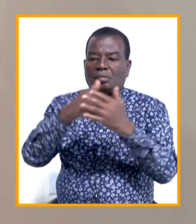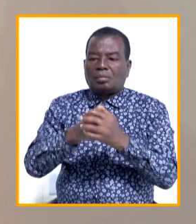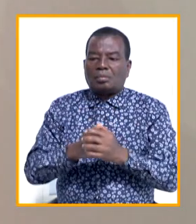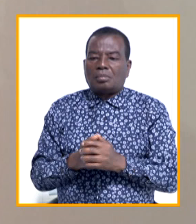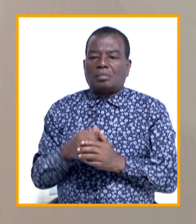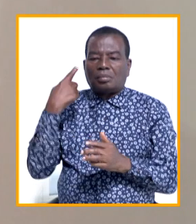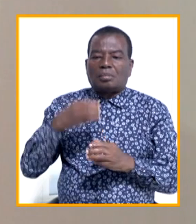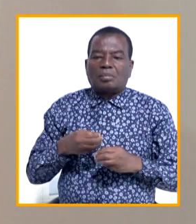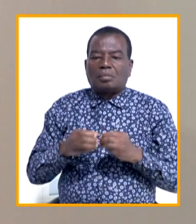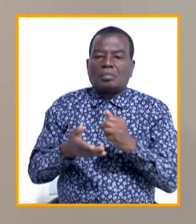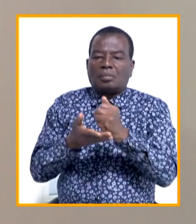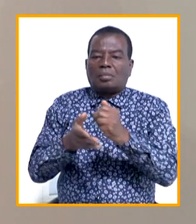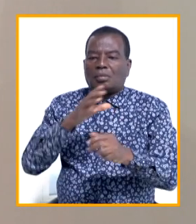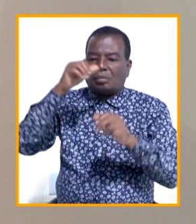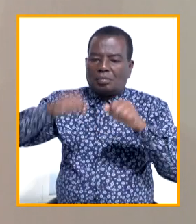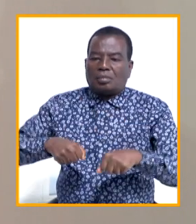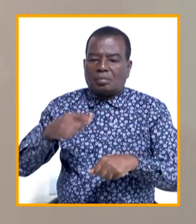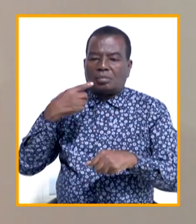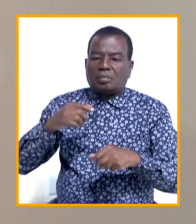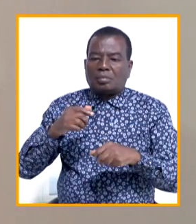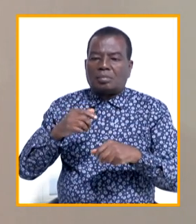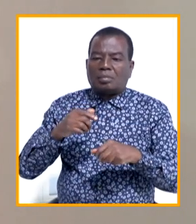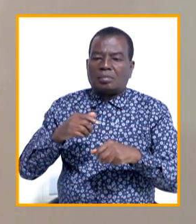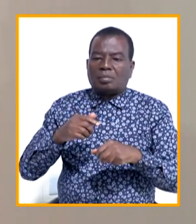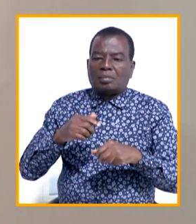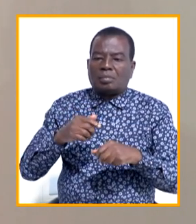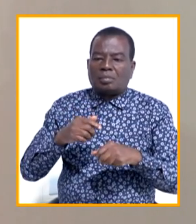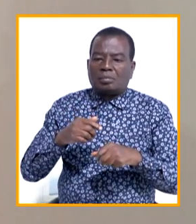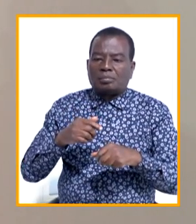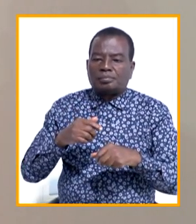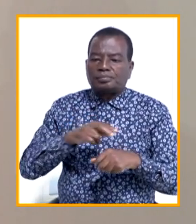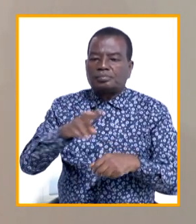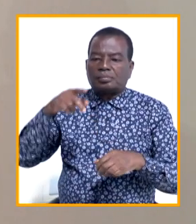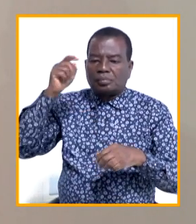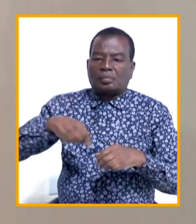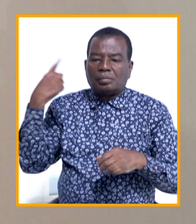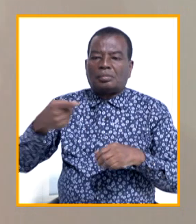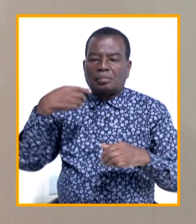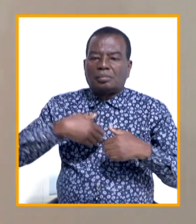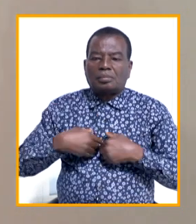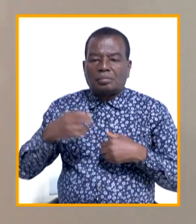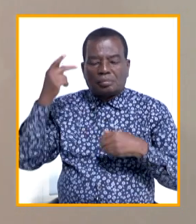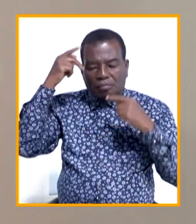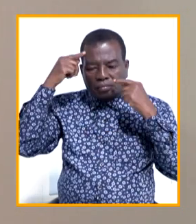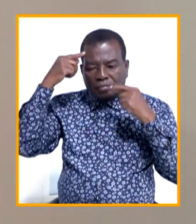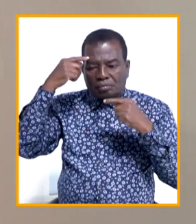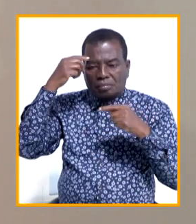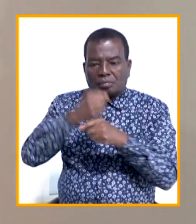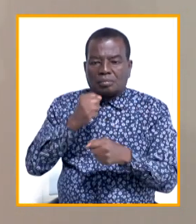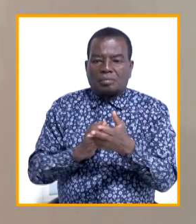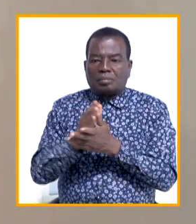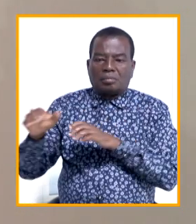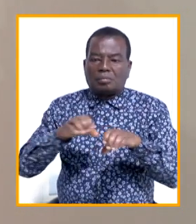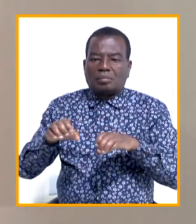en vous appuyant sur vos qualités aujourd'hui récompenser vous devez toujours avoir le souci du travail bien